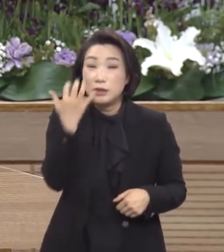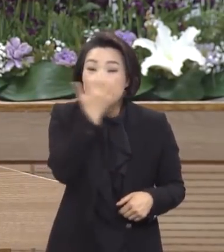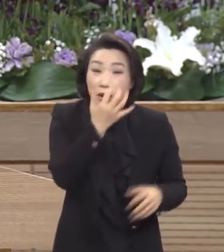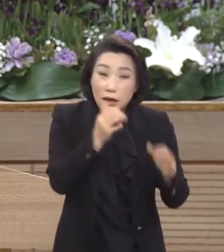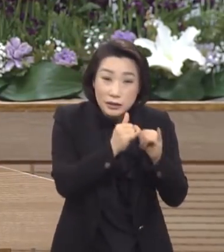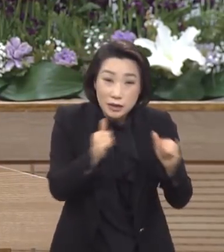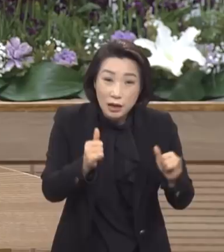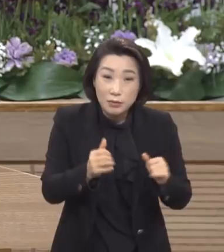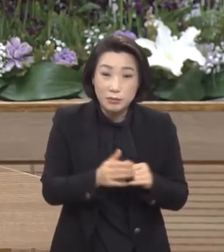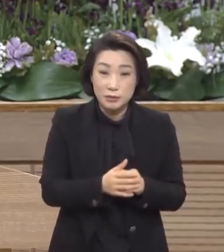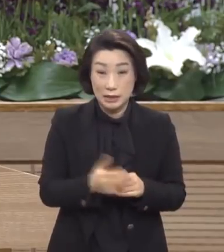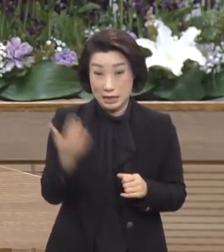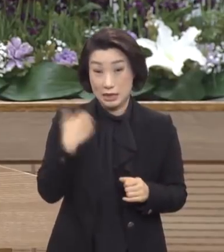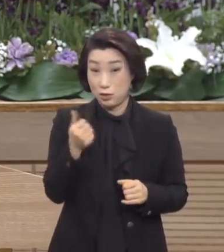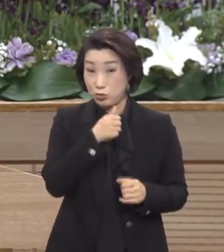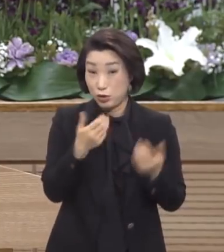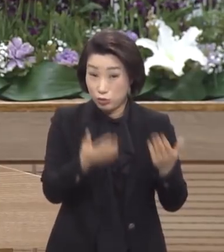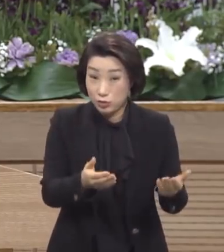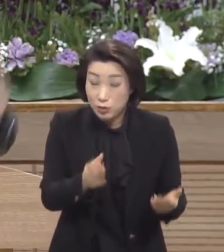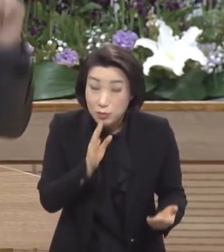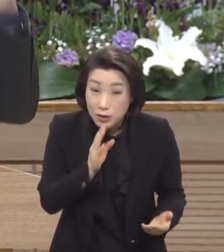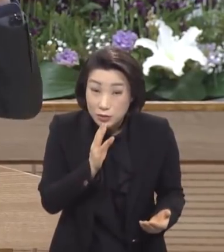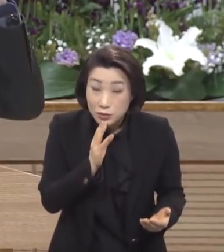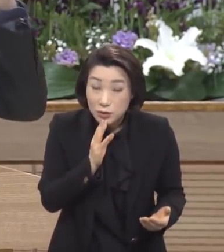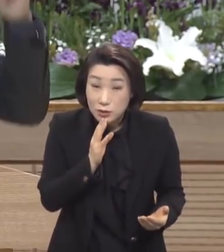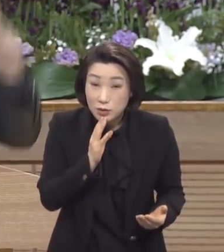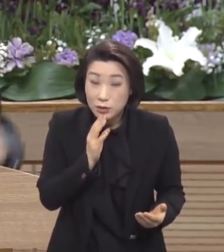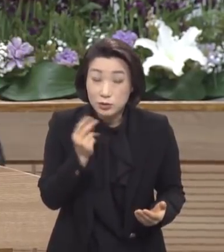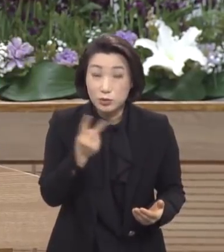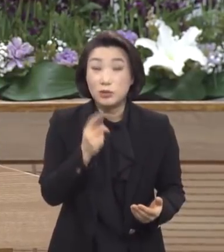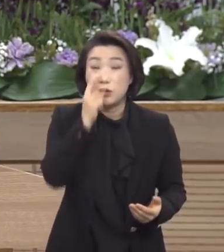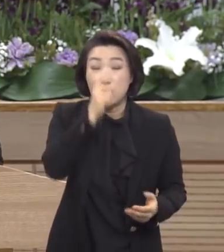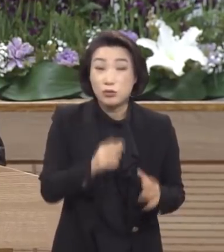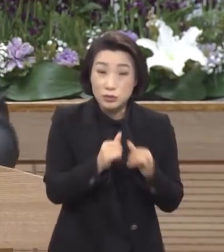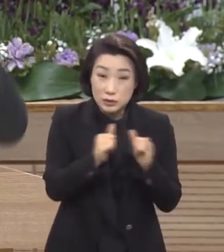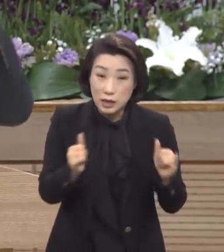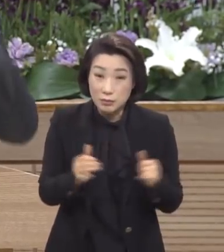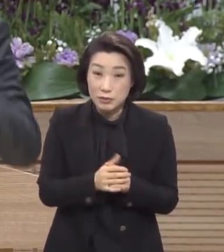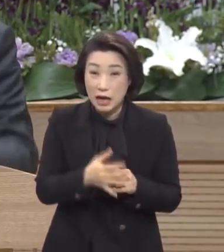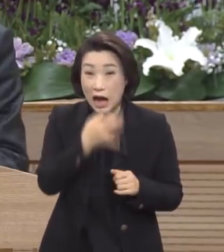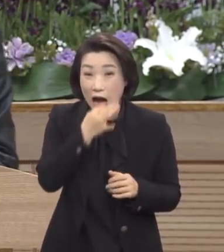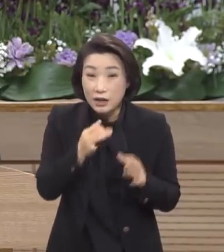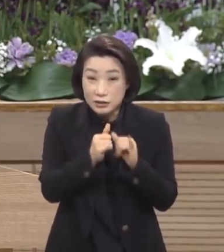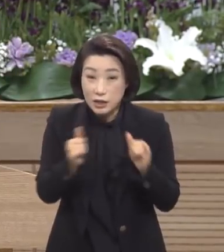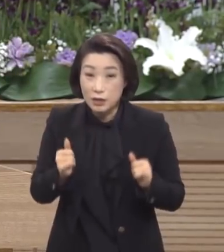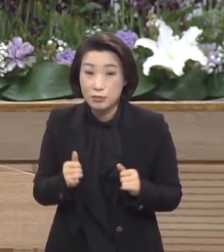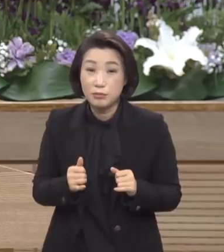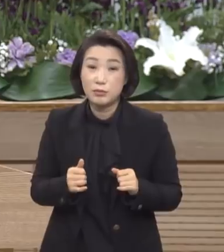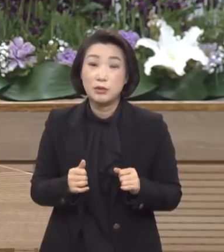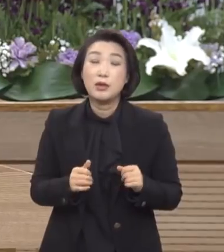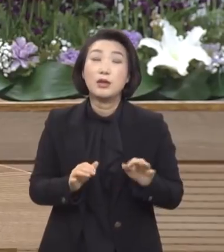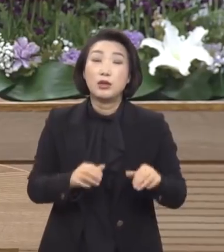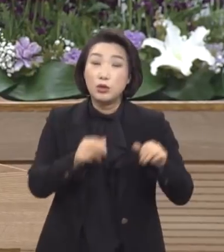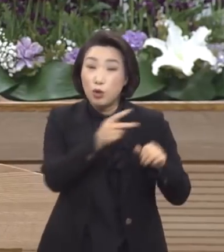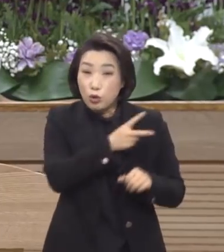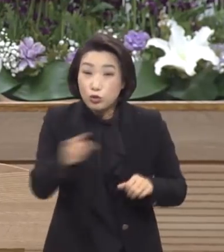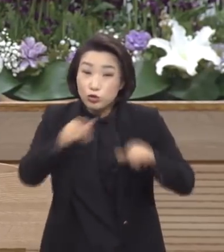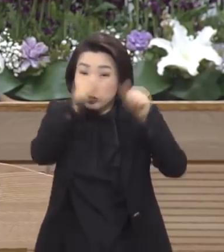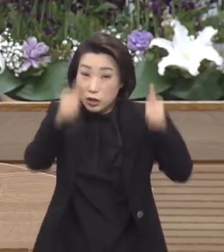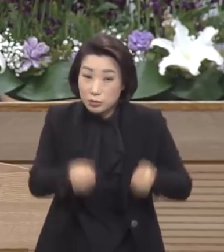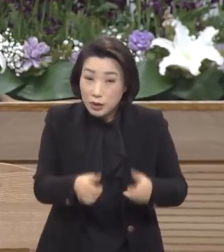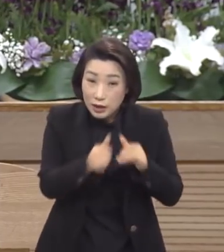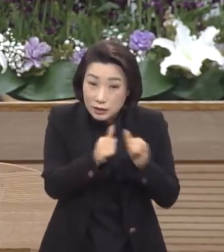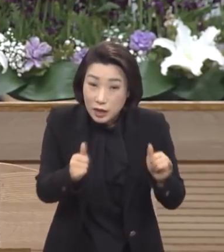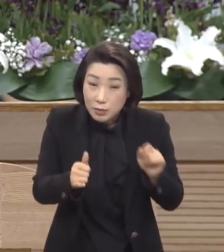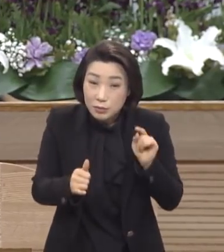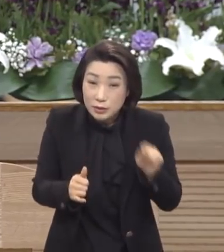음행하는 자, 아까 나왔지. 자, 더러운 자나 타만한 자는 곧 우상 숭배하는